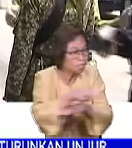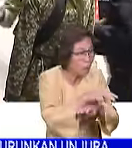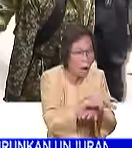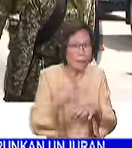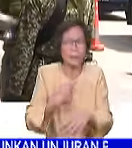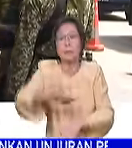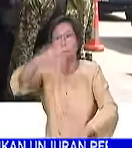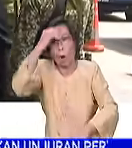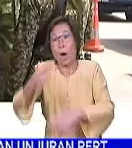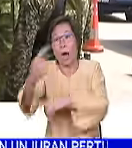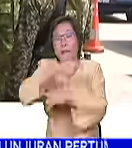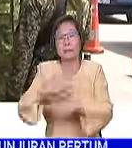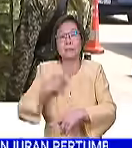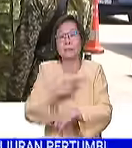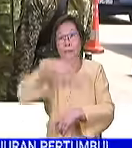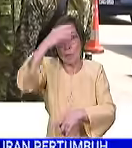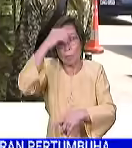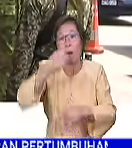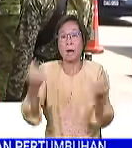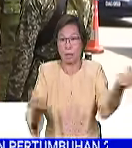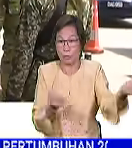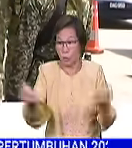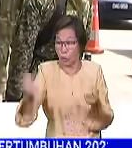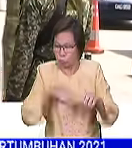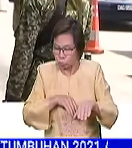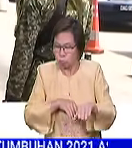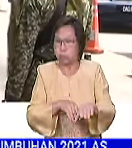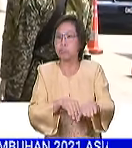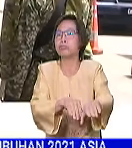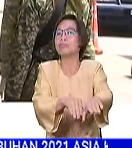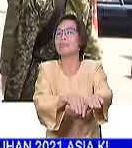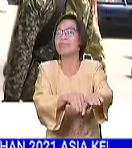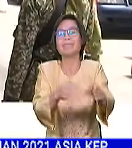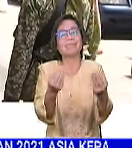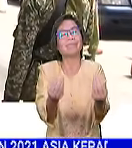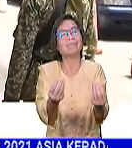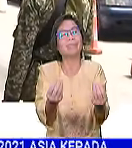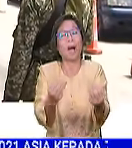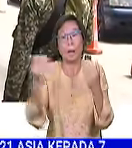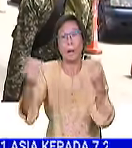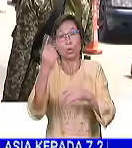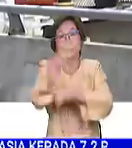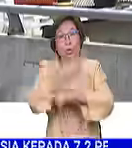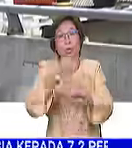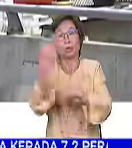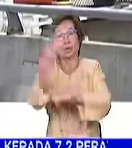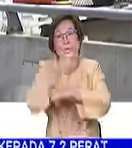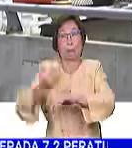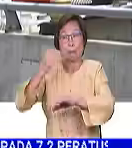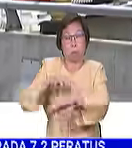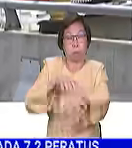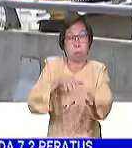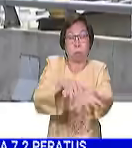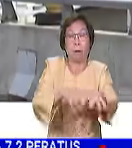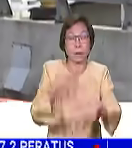kita dapati hari ini pergerakan kereta ataupun kenderaan sangat kuranglah kalau berbanding dengan 2-3 hari lepas, di mana